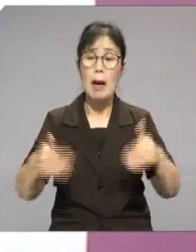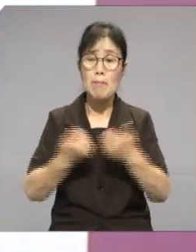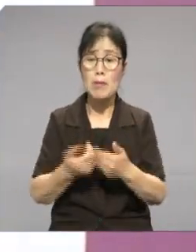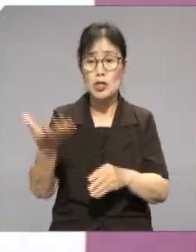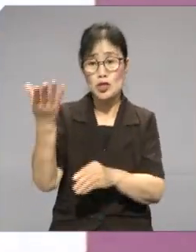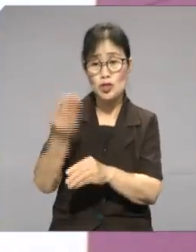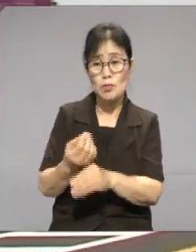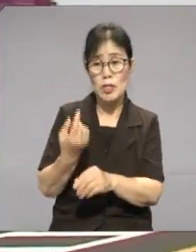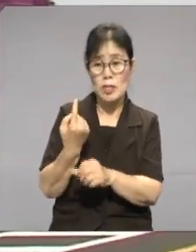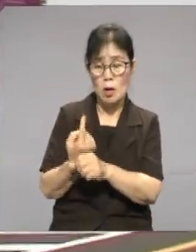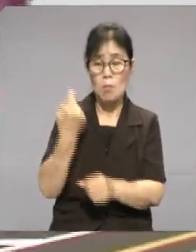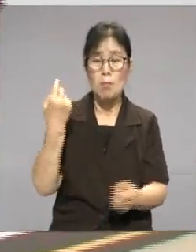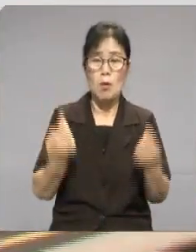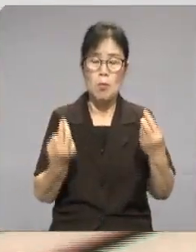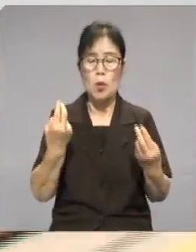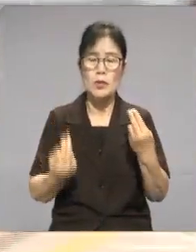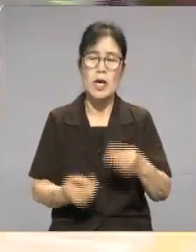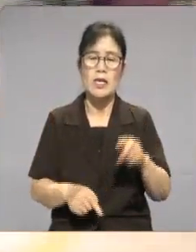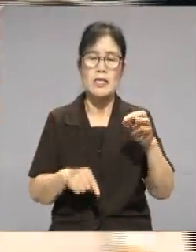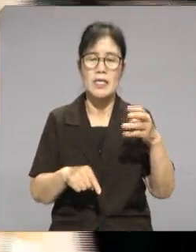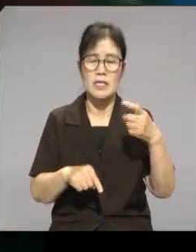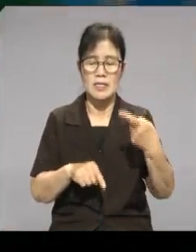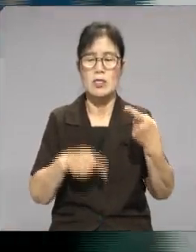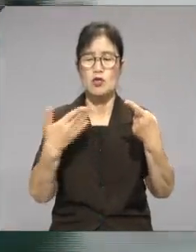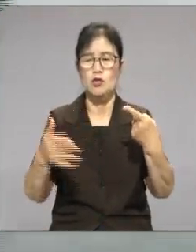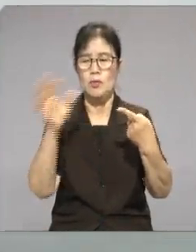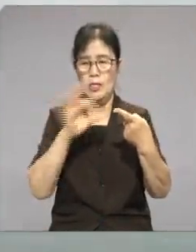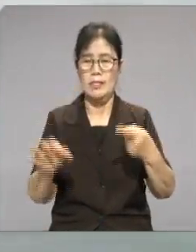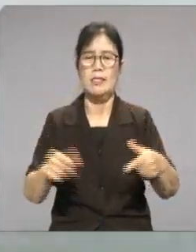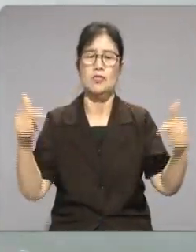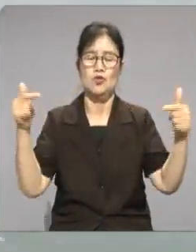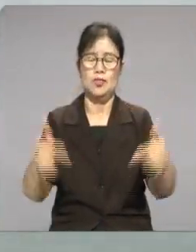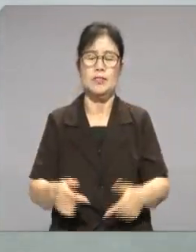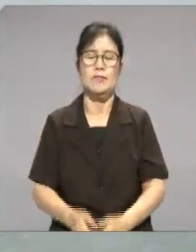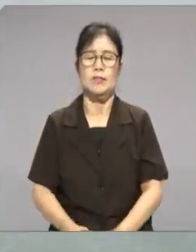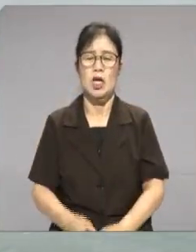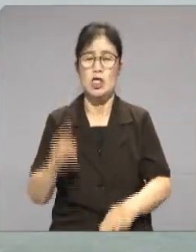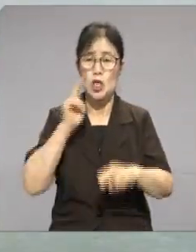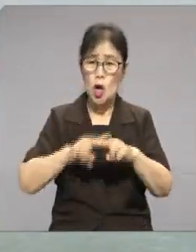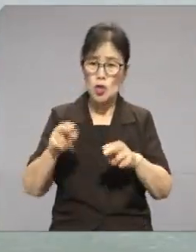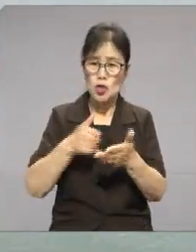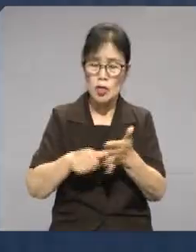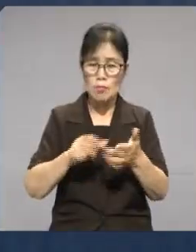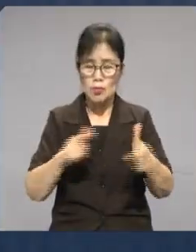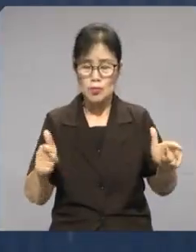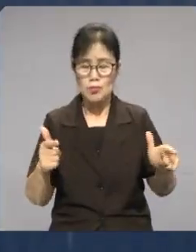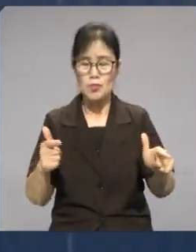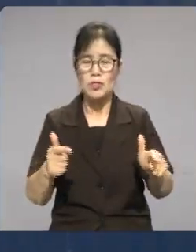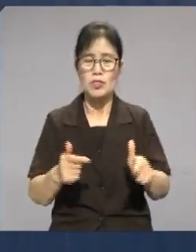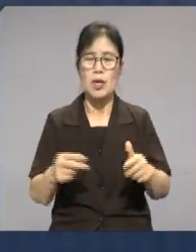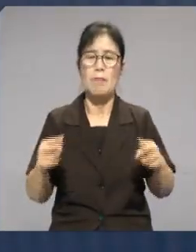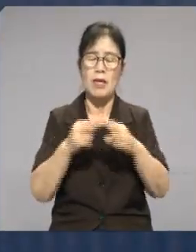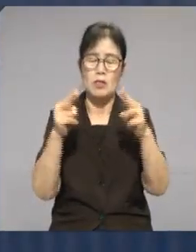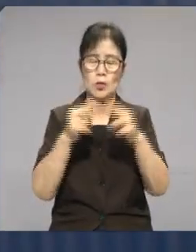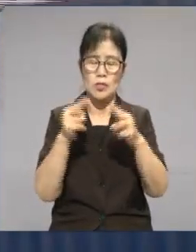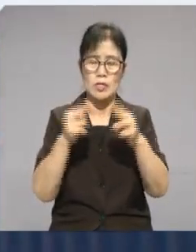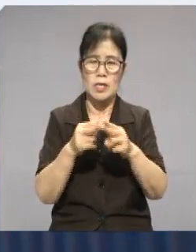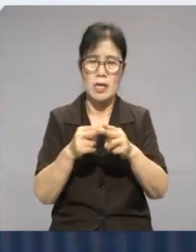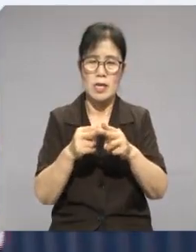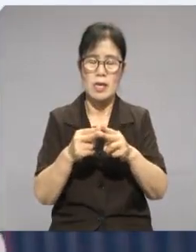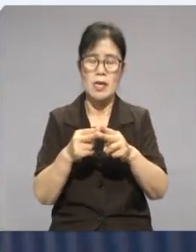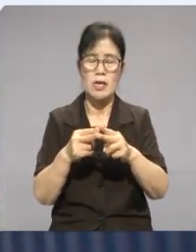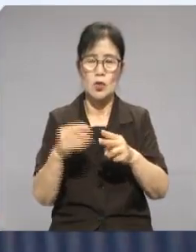수입은 1년 전보다 1.9% 감소했습니다. 석유 제품 등 원자재와 반도체를 비롯한